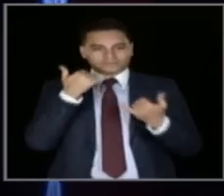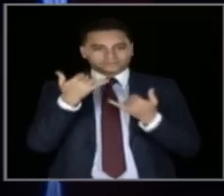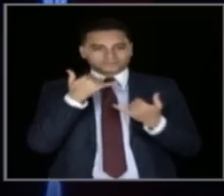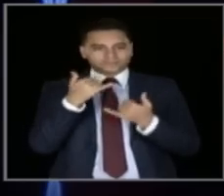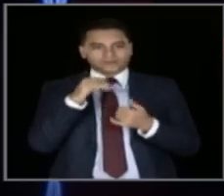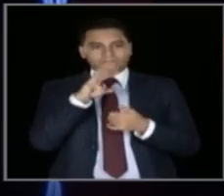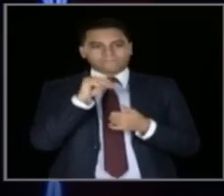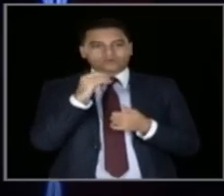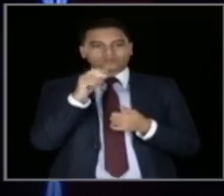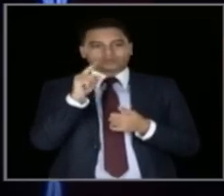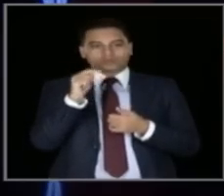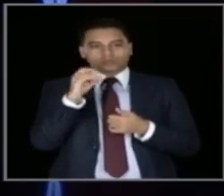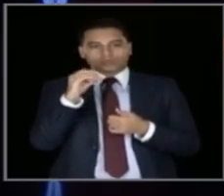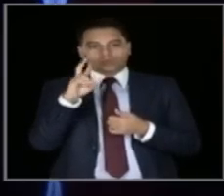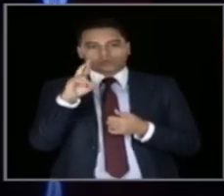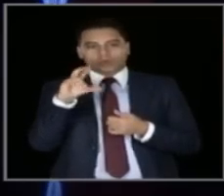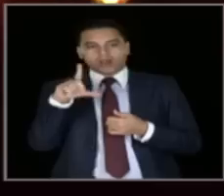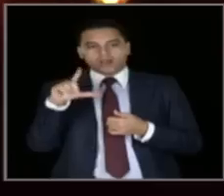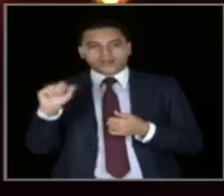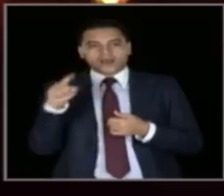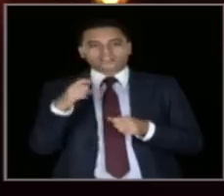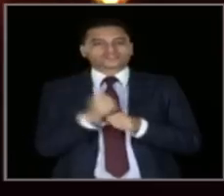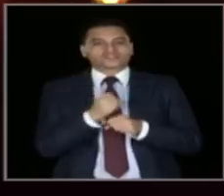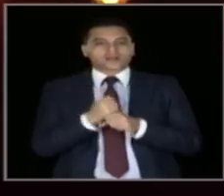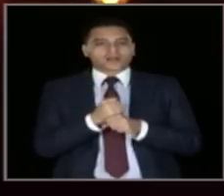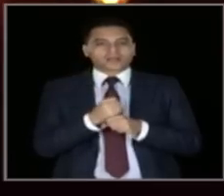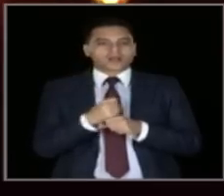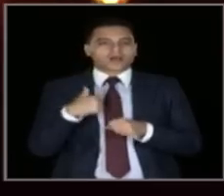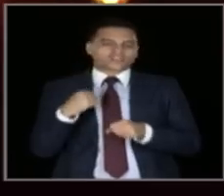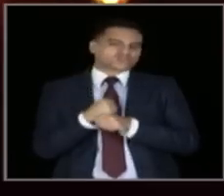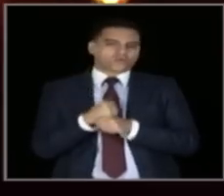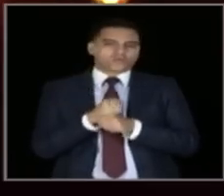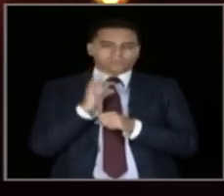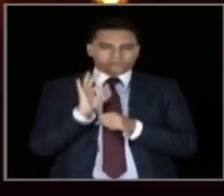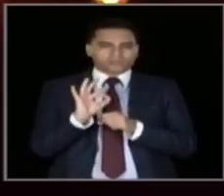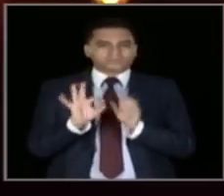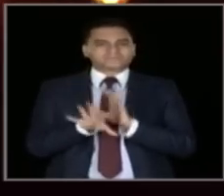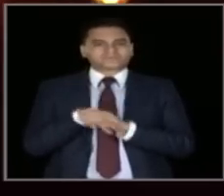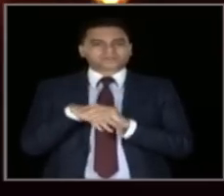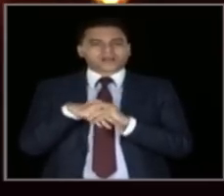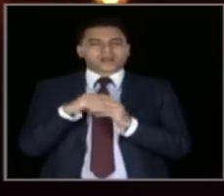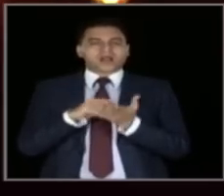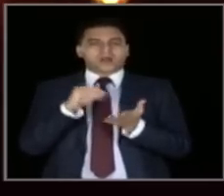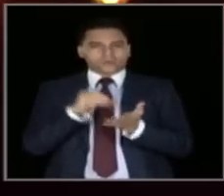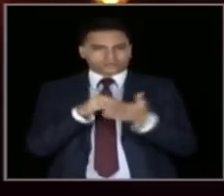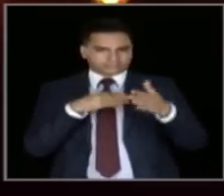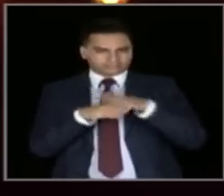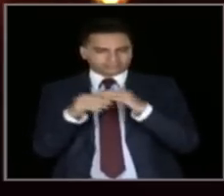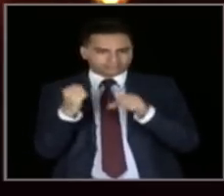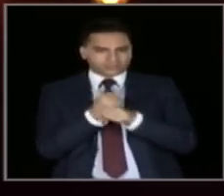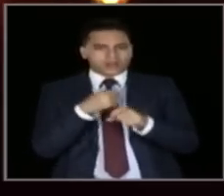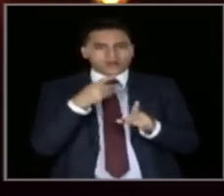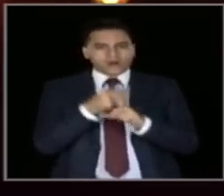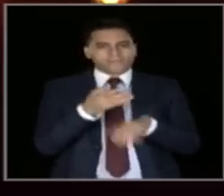موتورولا، احكي لي عن طبيعه شغلك. والله انا طبيعه شغلي، انا كنت الاول، اول ما دخلت المجال انا حابب